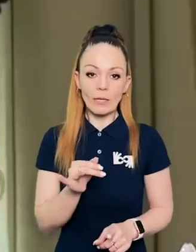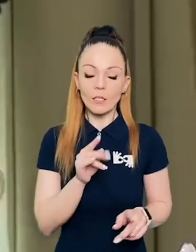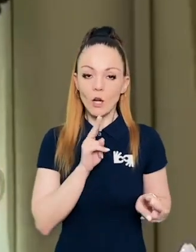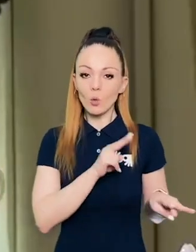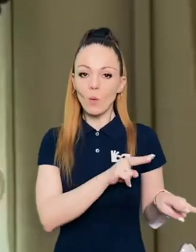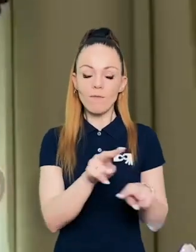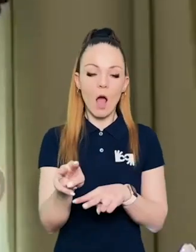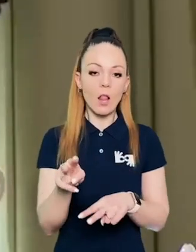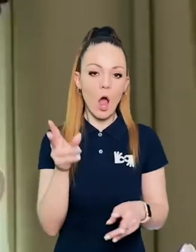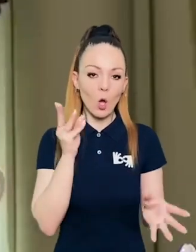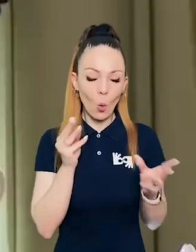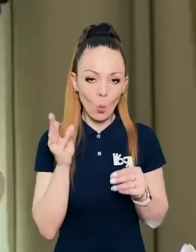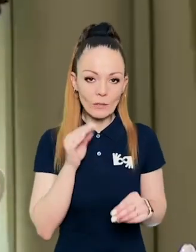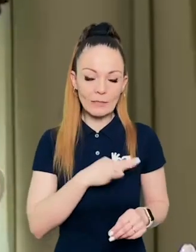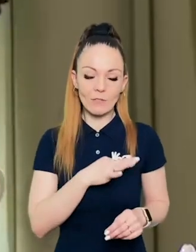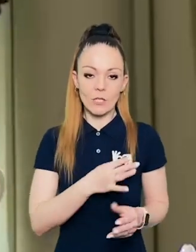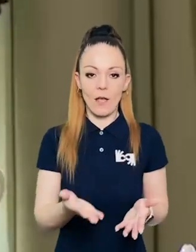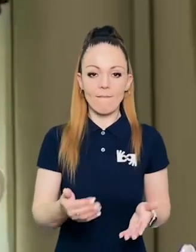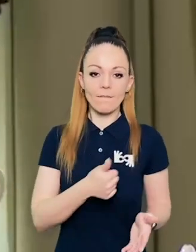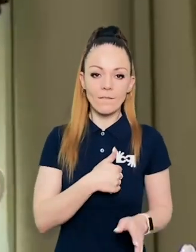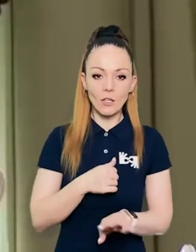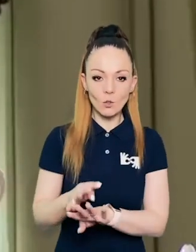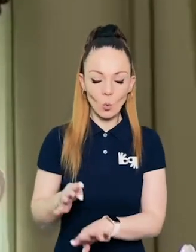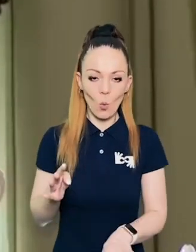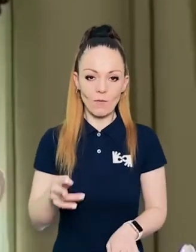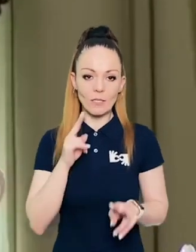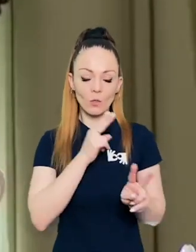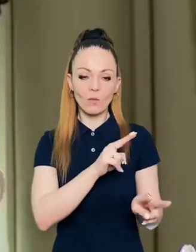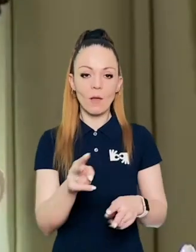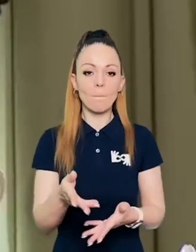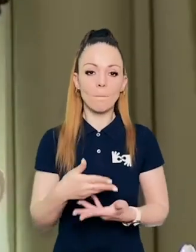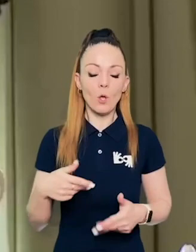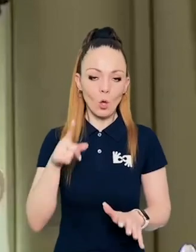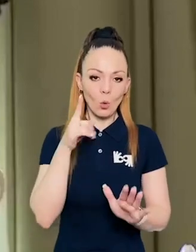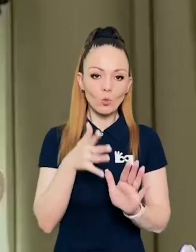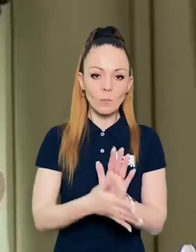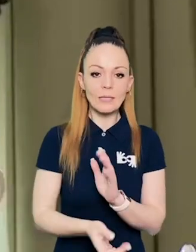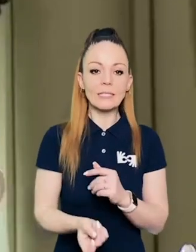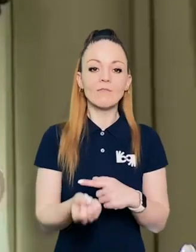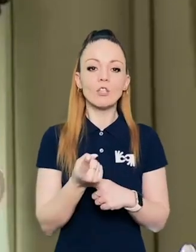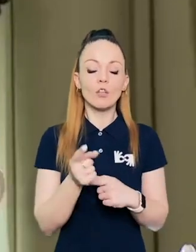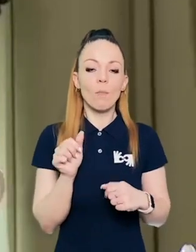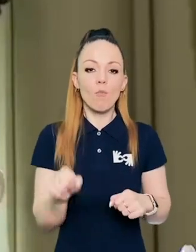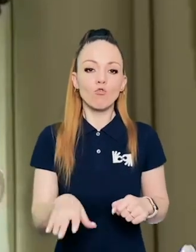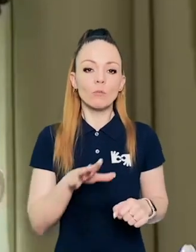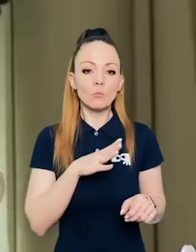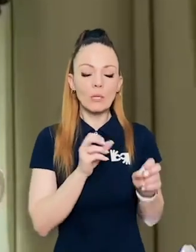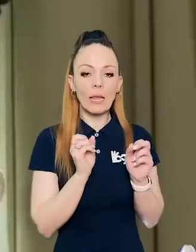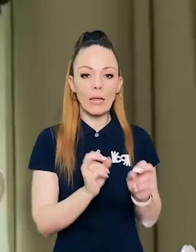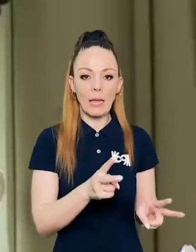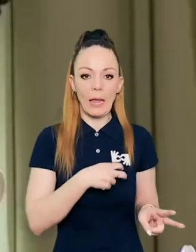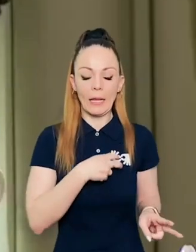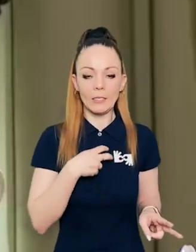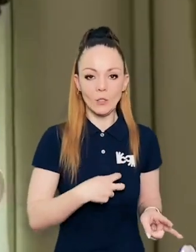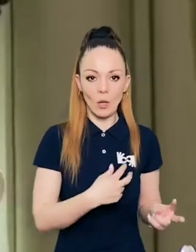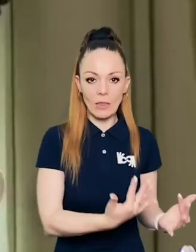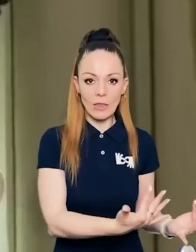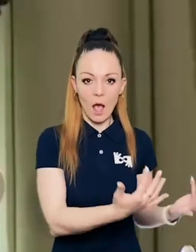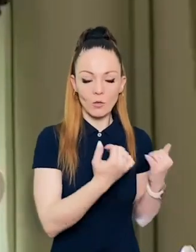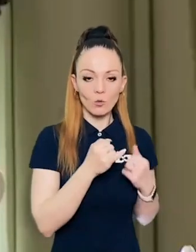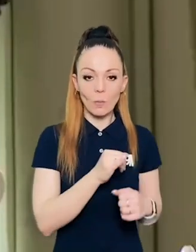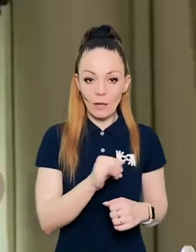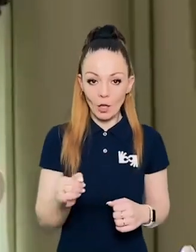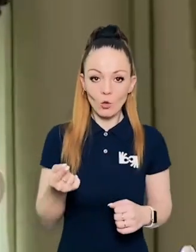деякий час, тому слідкувала розвідка, слідкували військові. Ми розуміли, звідки може бути